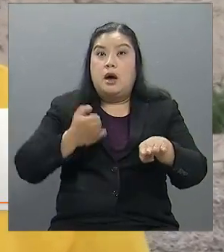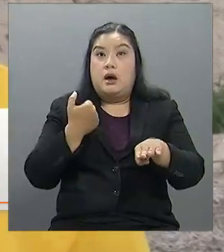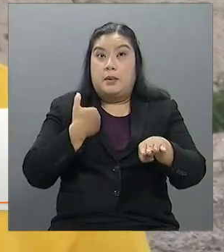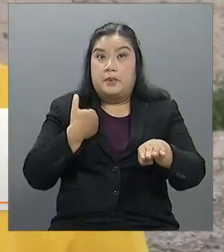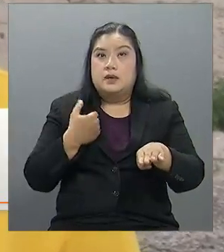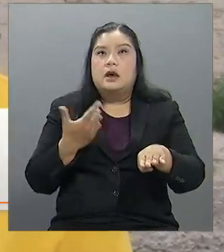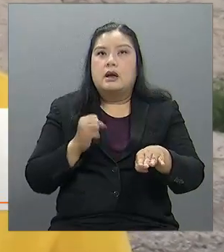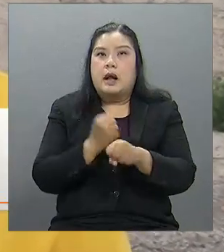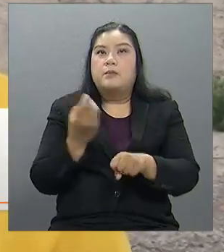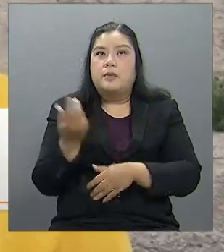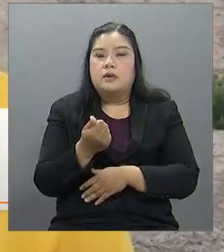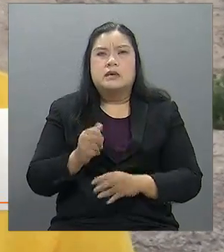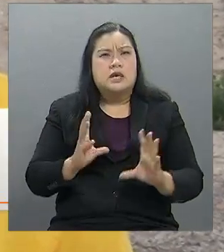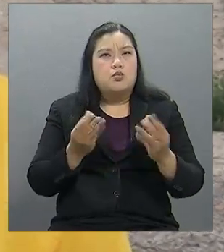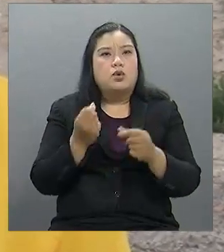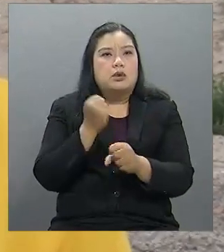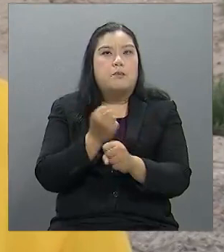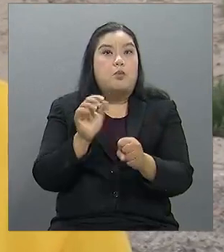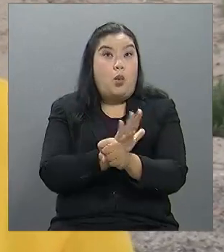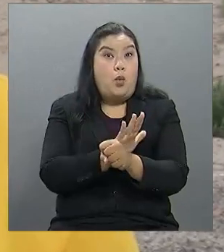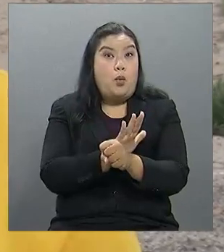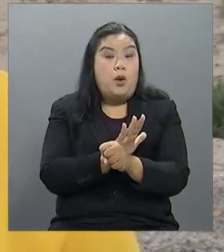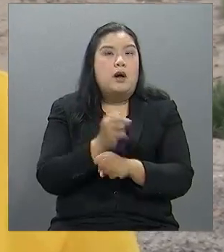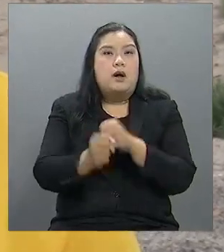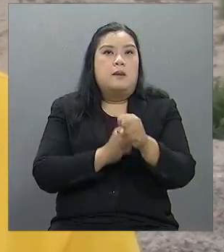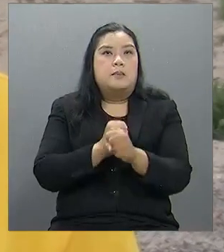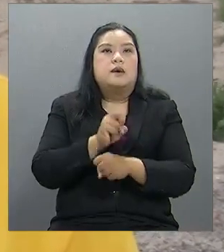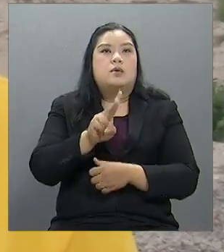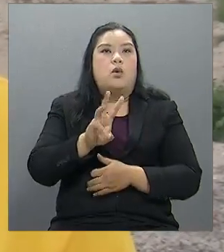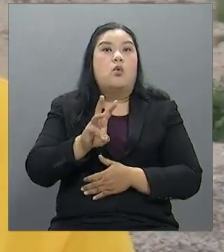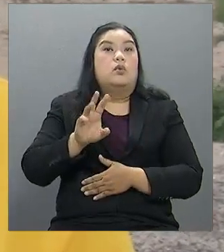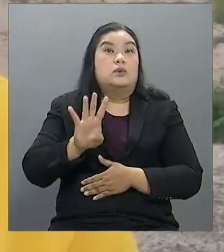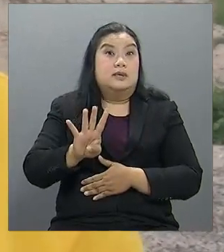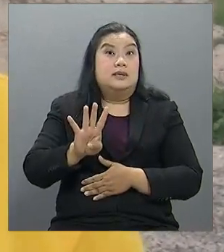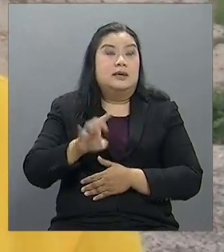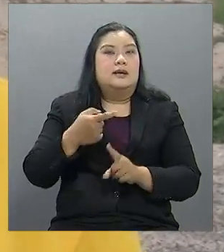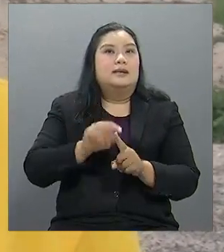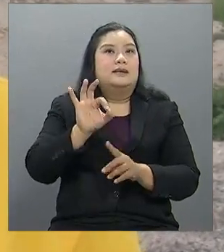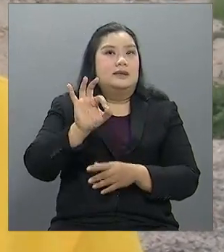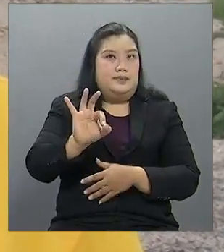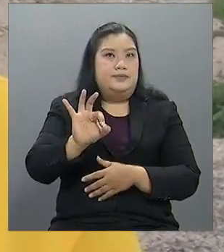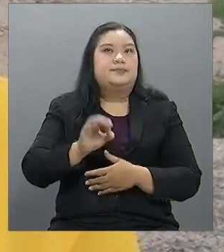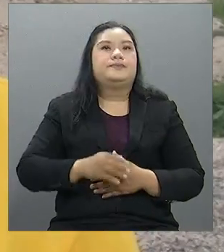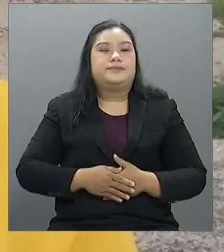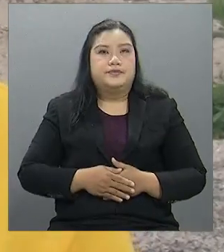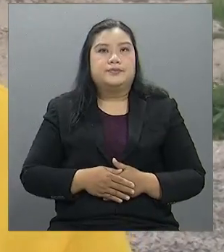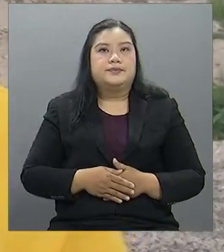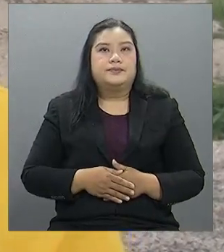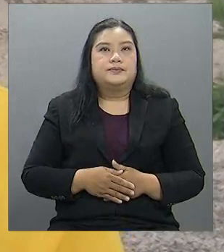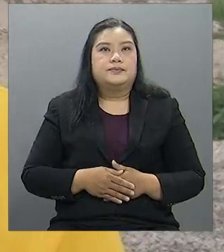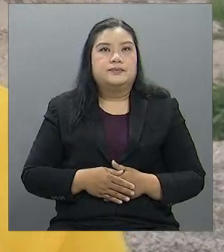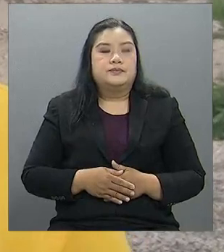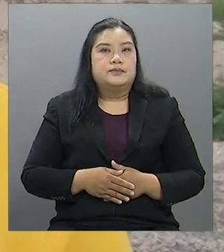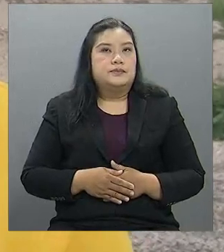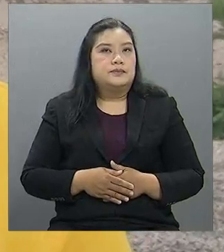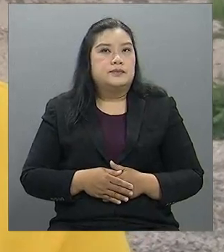าดว่าจะแล้วเสร็จภายในต้นปี64เช่นเดียวกันนะครับสำหรับในกรณีของกอแต้วนะครับเราได้มีการติดตาม